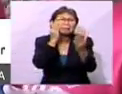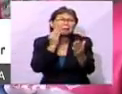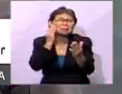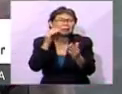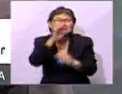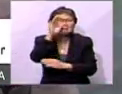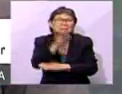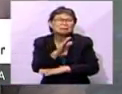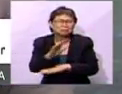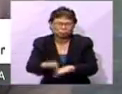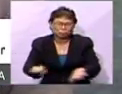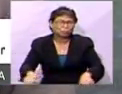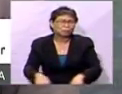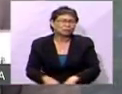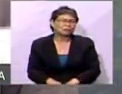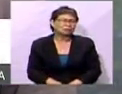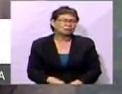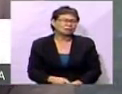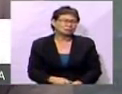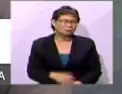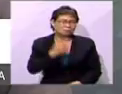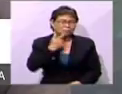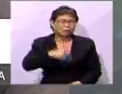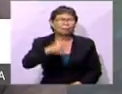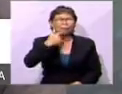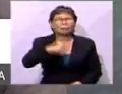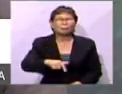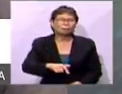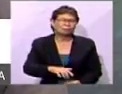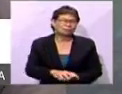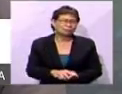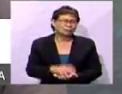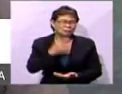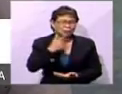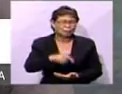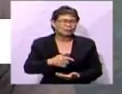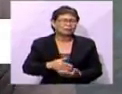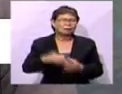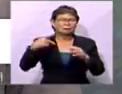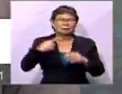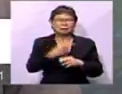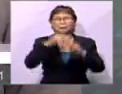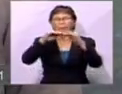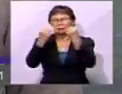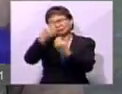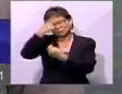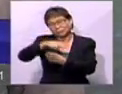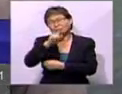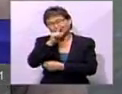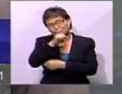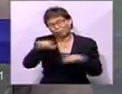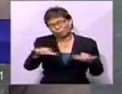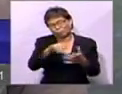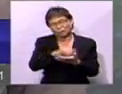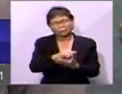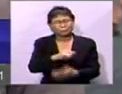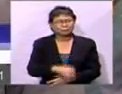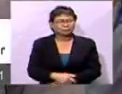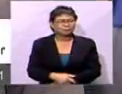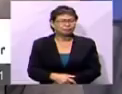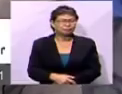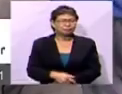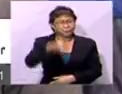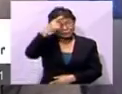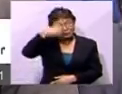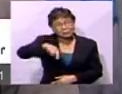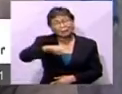pengalaman-pengalaman yang macam ni. Kita campur ni, lama lah kita duduk campur ni. Kita masyarakat kita ni memang lugu ni lah kan. Kita walau